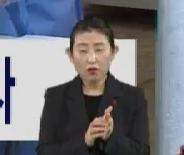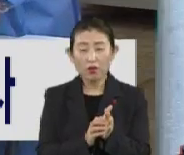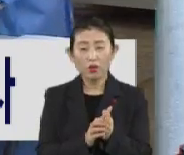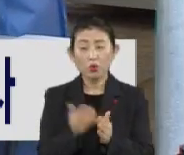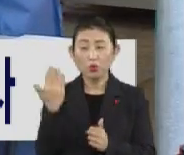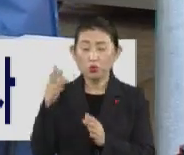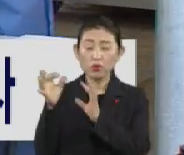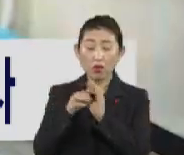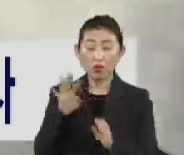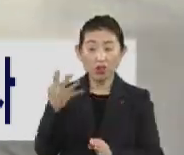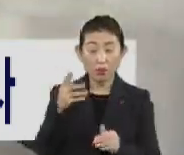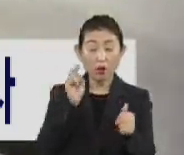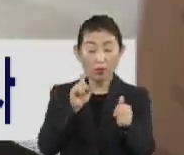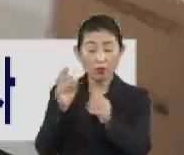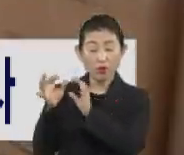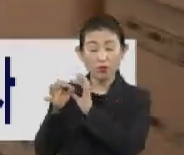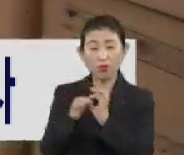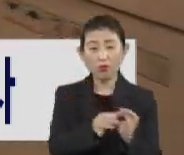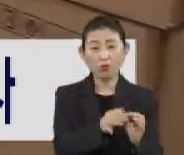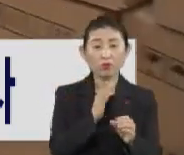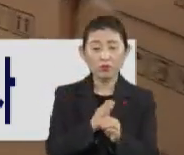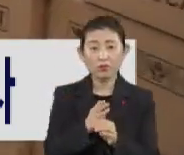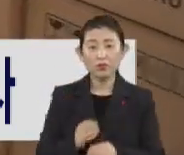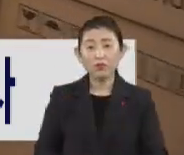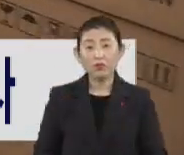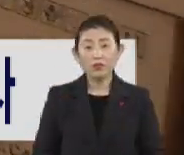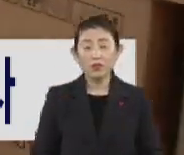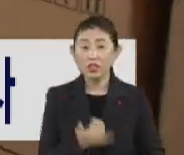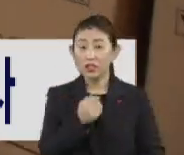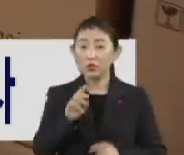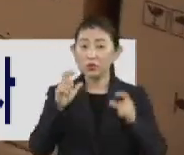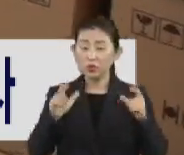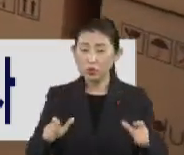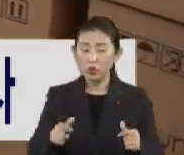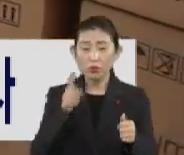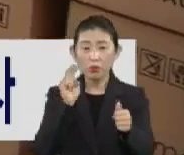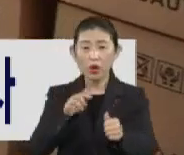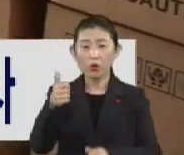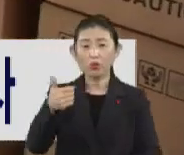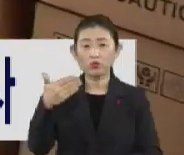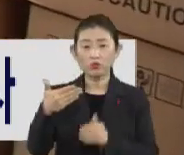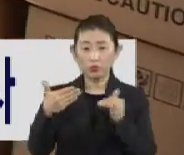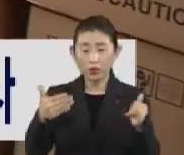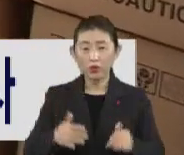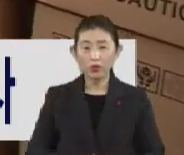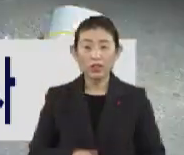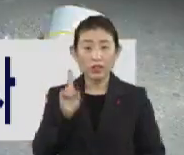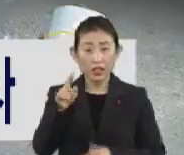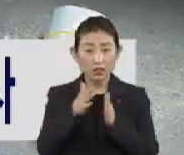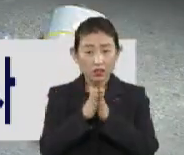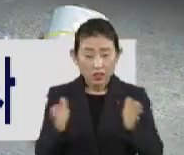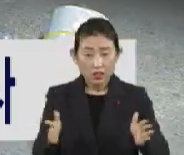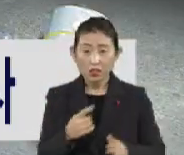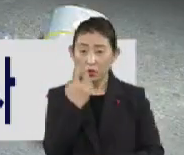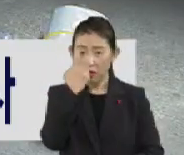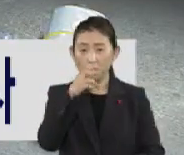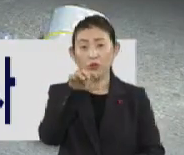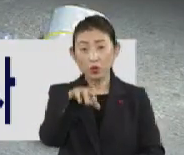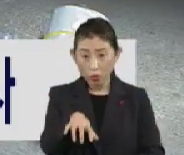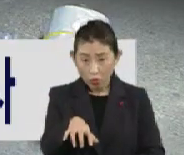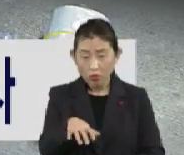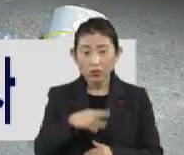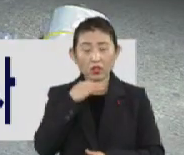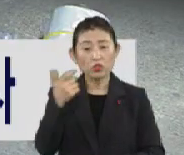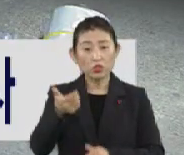연일 400명 안팎의 코로나19 확진자가 발생하고 있고 세종은 59명이었습니다. 내일부터는 선별진료소를